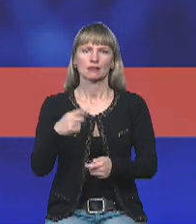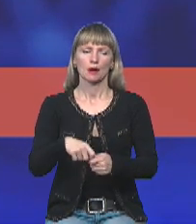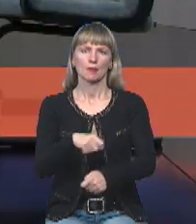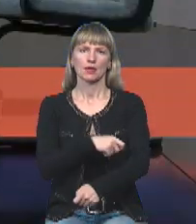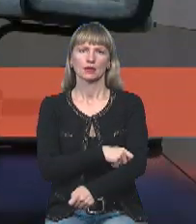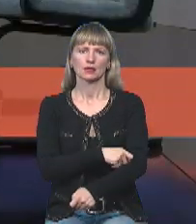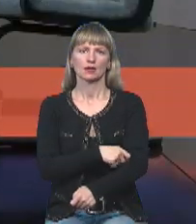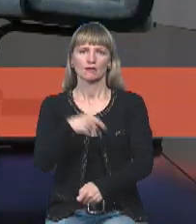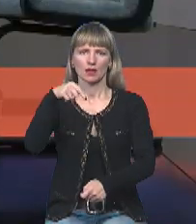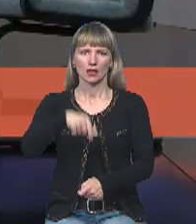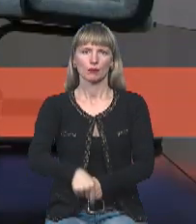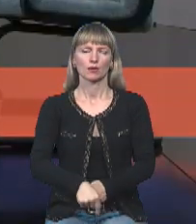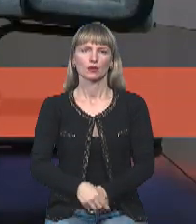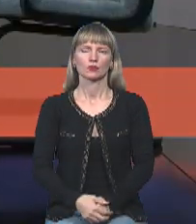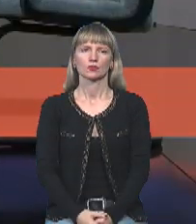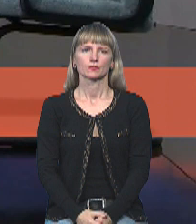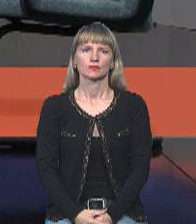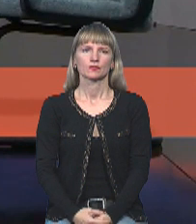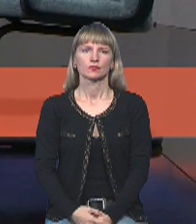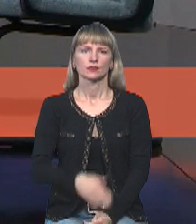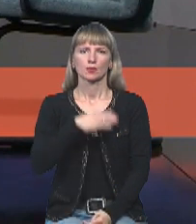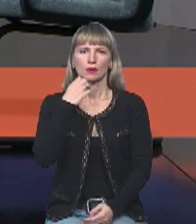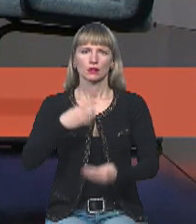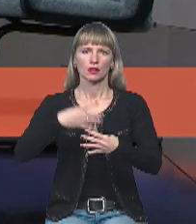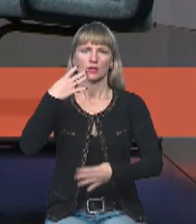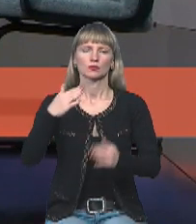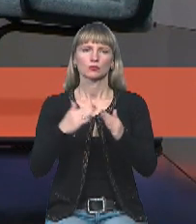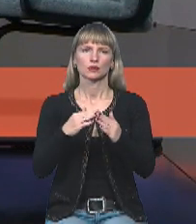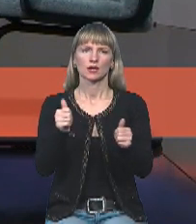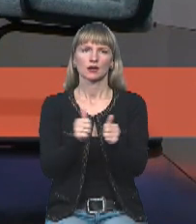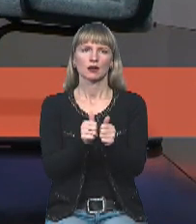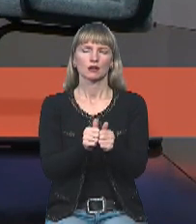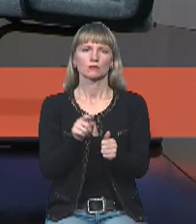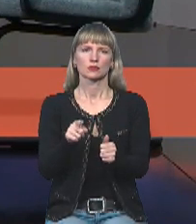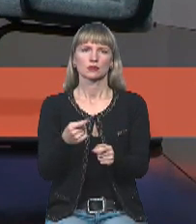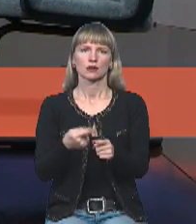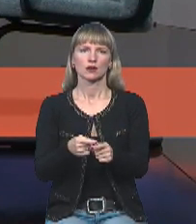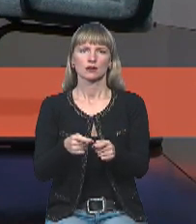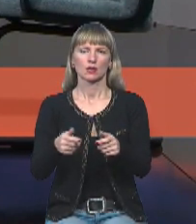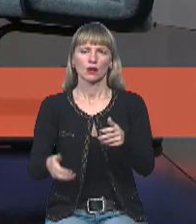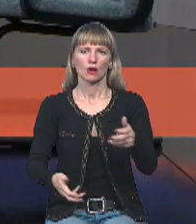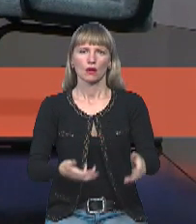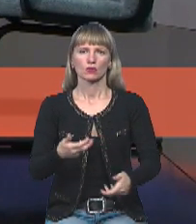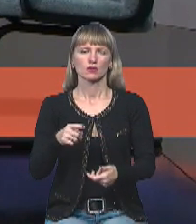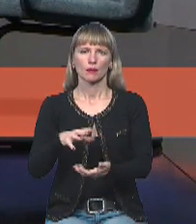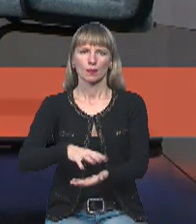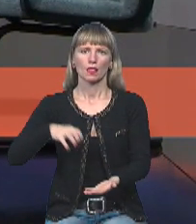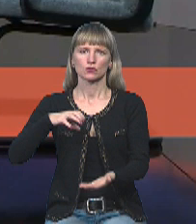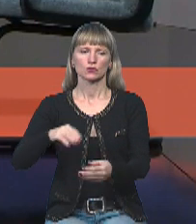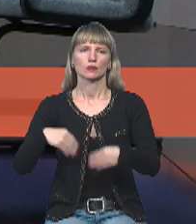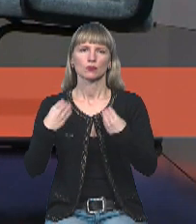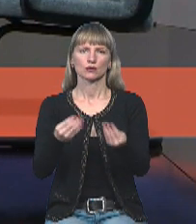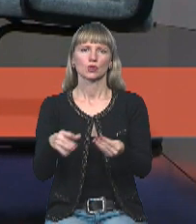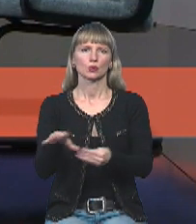метри. В глибину. Також, так. Да. І багатоетажні будинки, і біля них оці колодязя, і вони там насосами